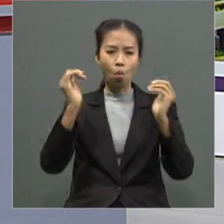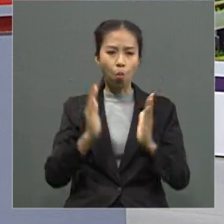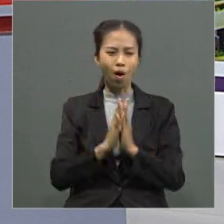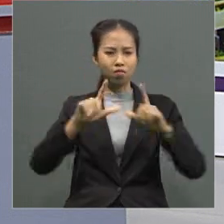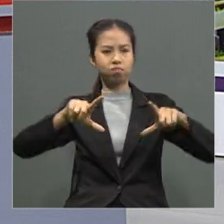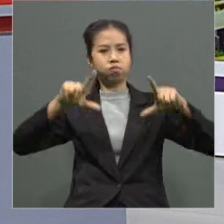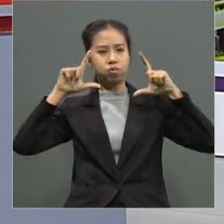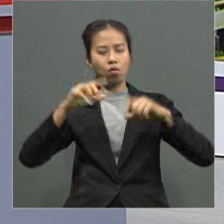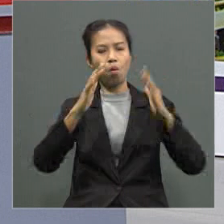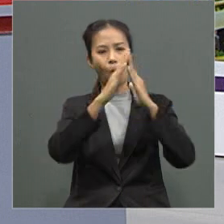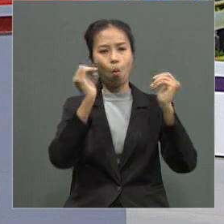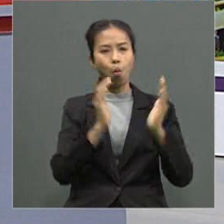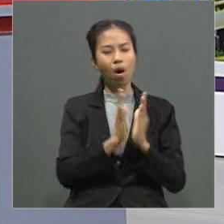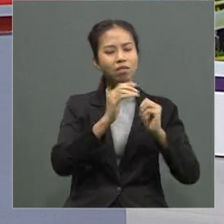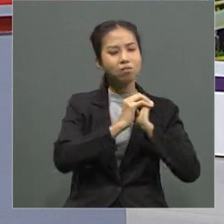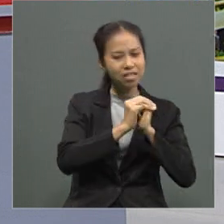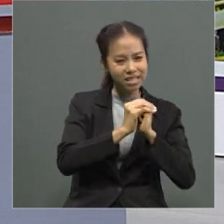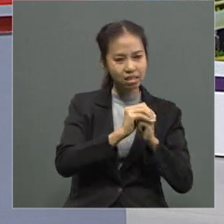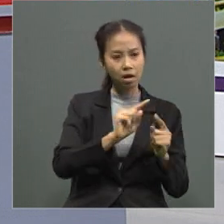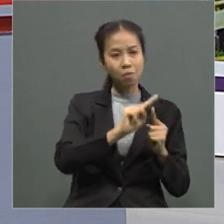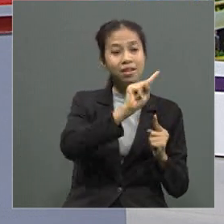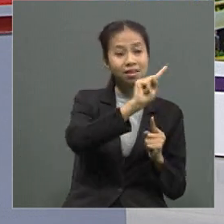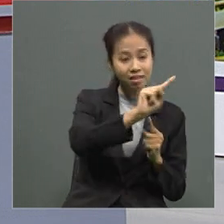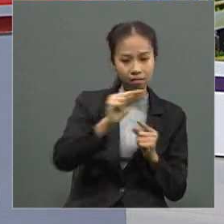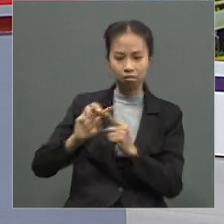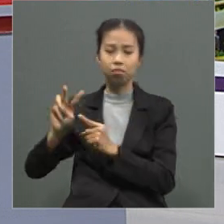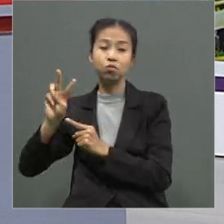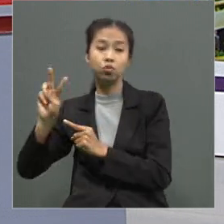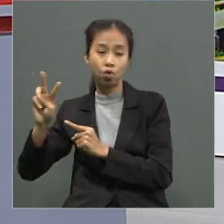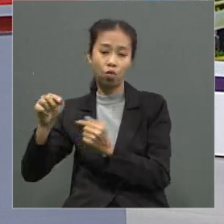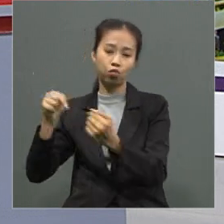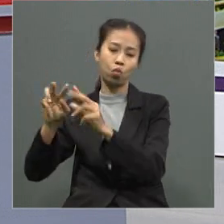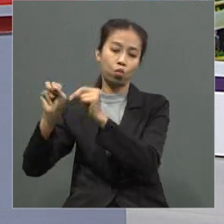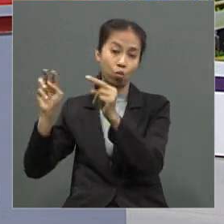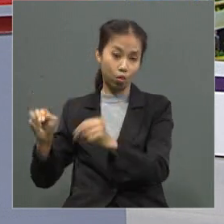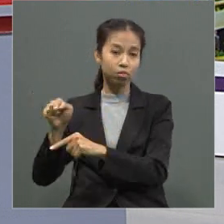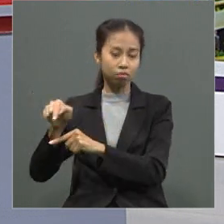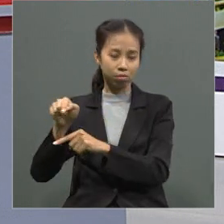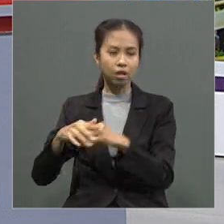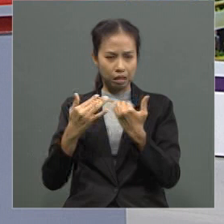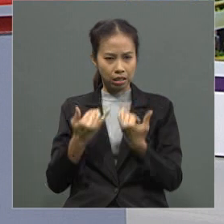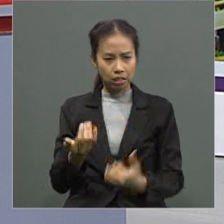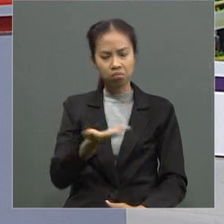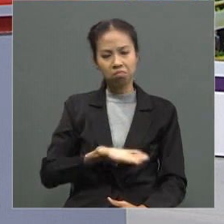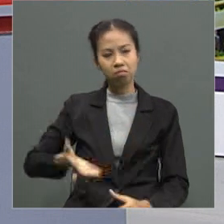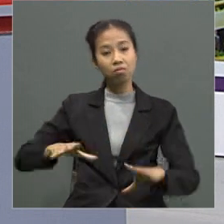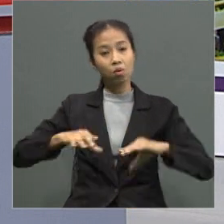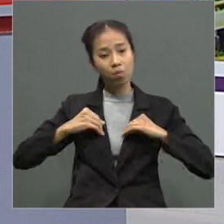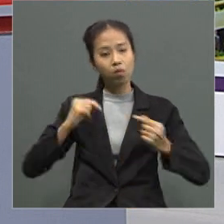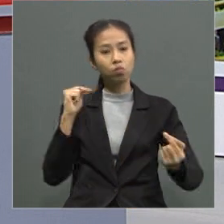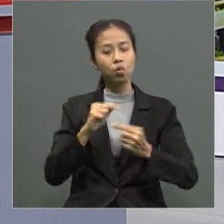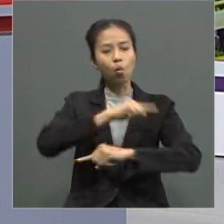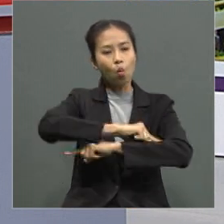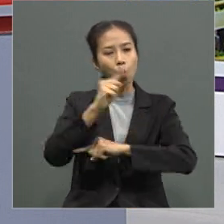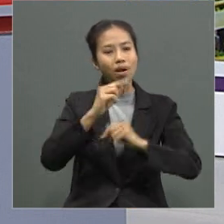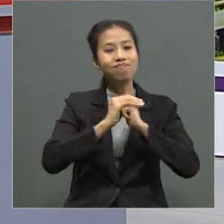อย่างวัดเร่งเยี่ก็มีเล่งเยี่ 2แถวนนทบุรีบ้านเรานะก็คือต้องยอมรับครับว่าเรื่องของเทศกาลตรุษจีน